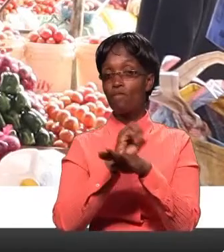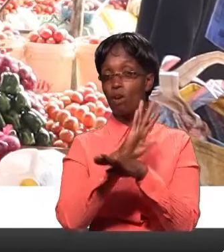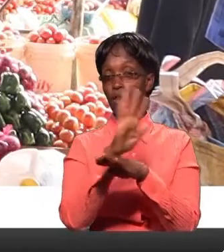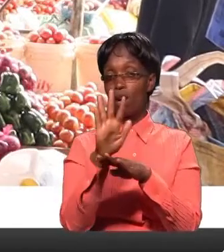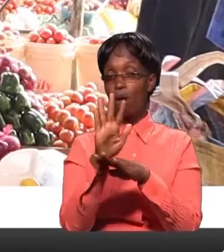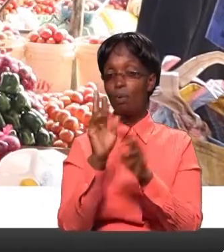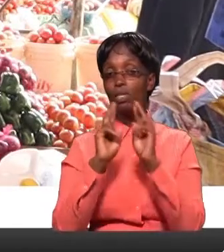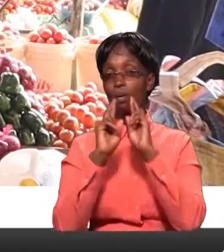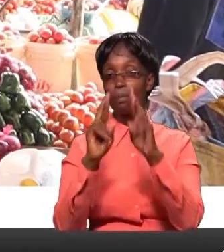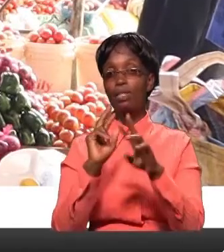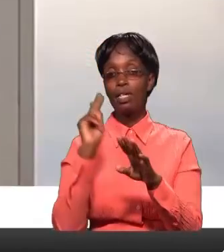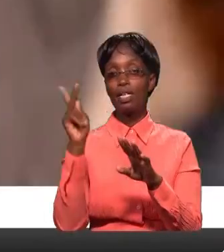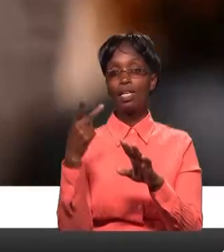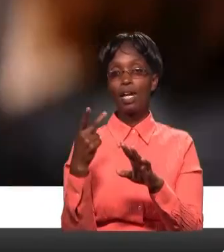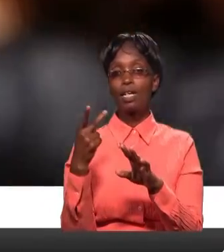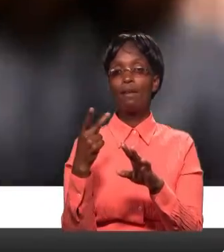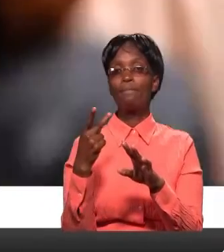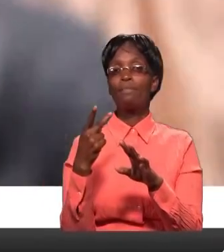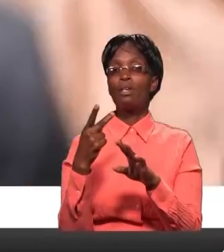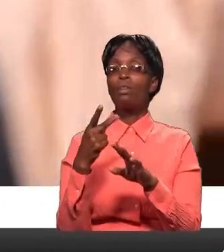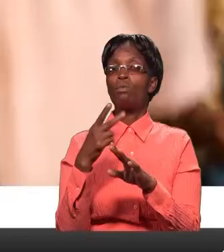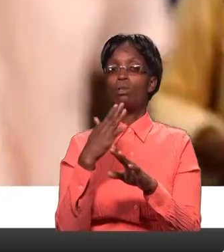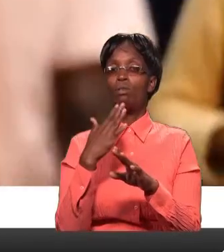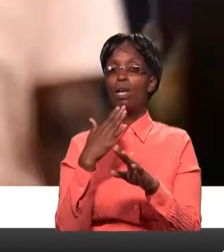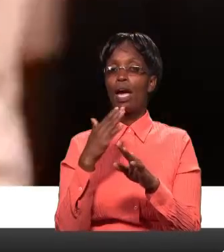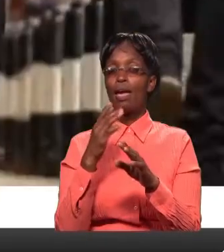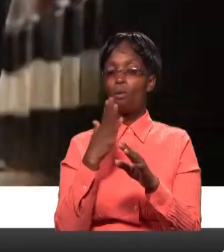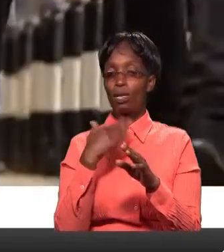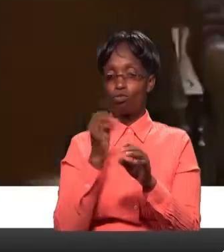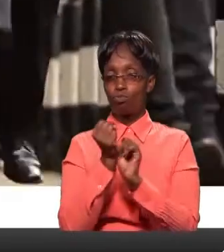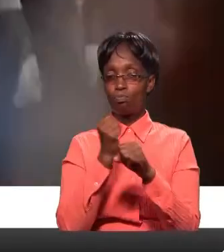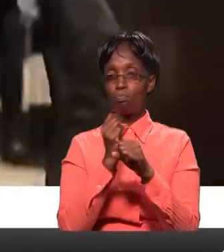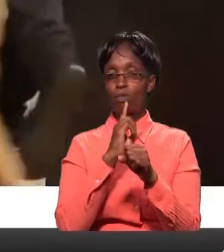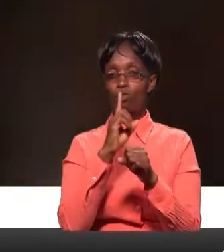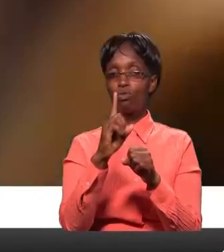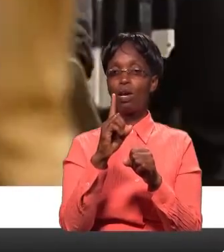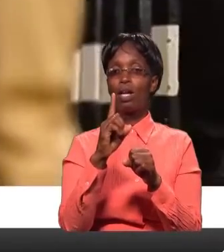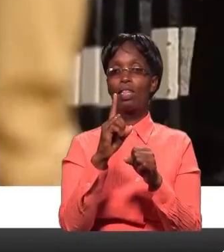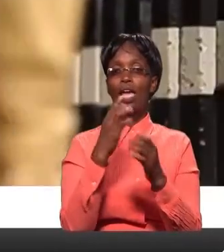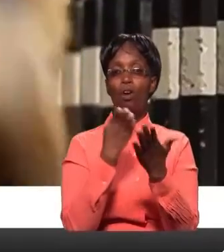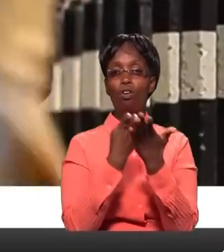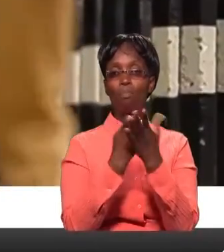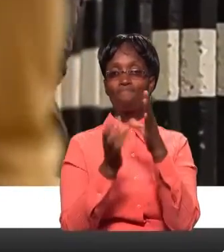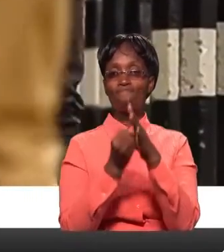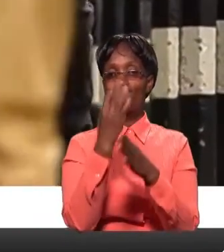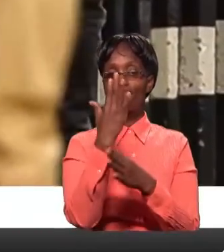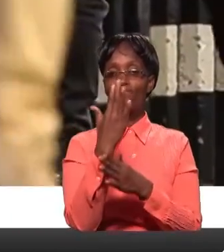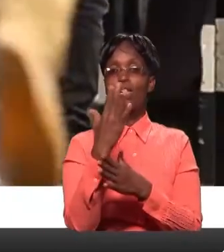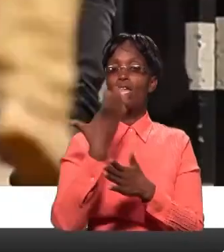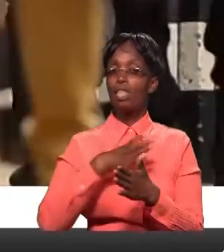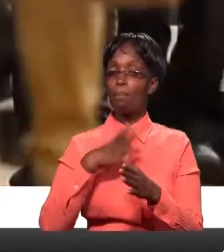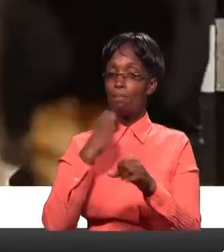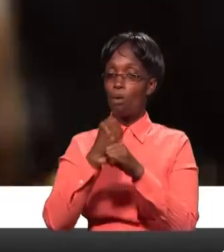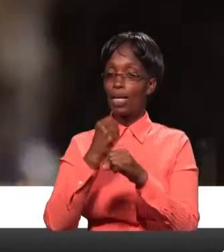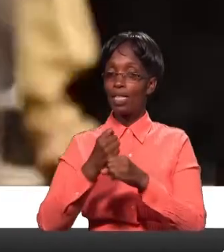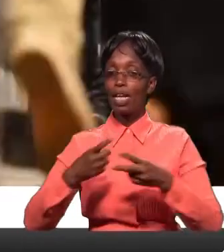nchini, serikali inaazimia kuhakikisha uchumi wa Kenya unakuwa kwa 7% mwaka huu wa 2021. Wahudumu wa hoteli